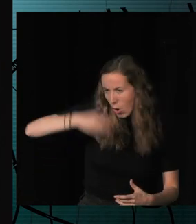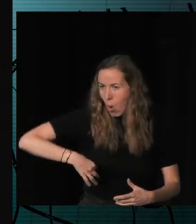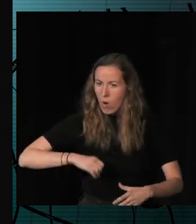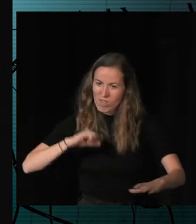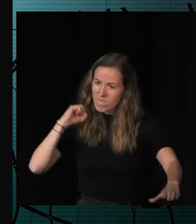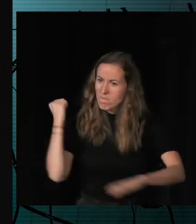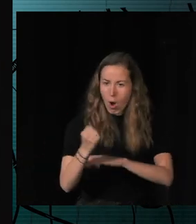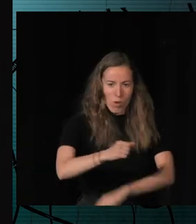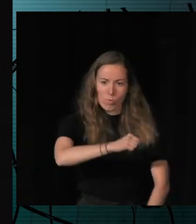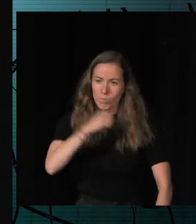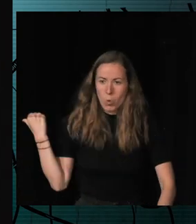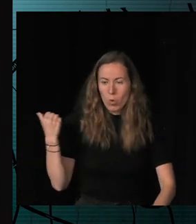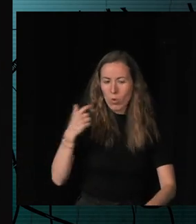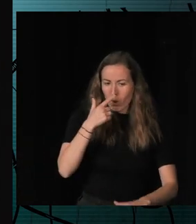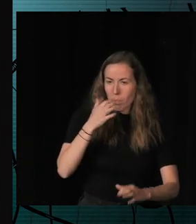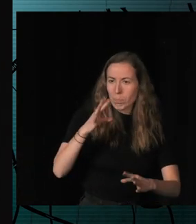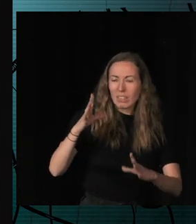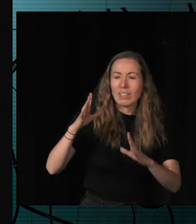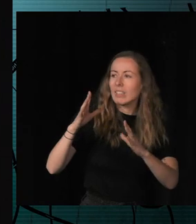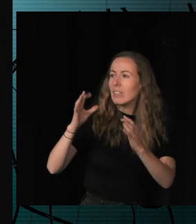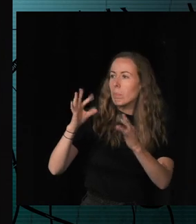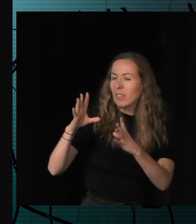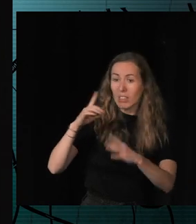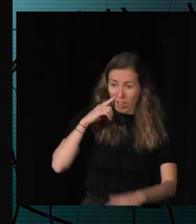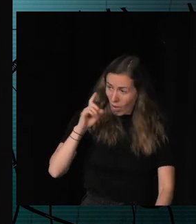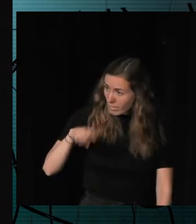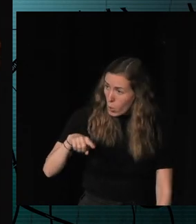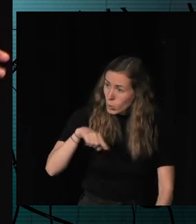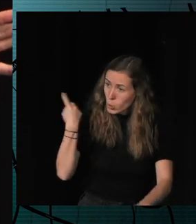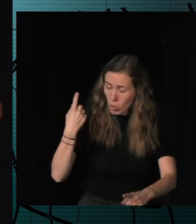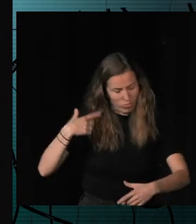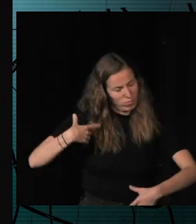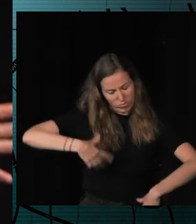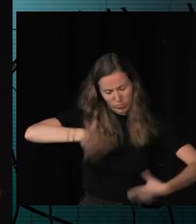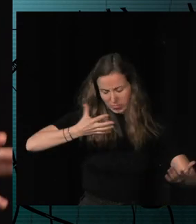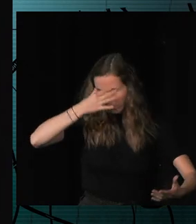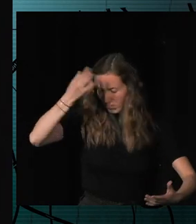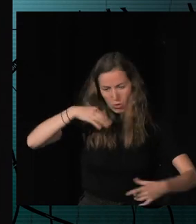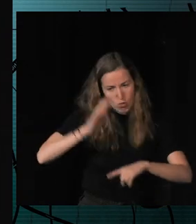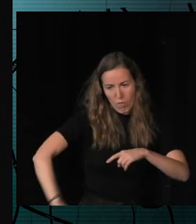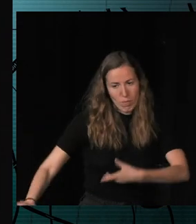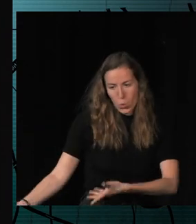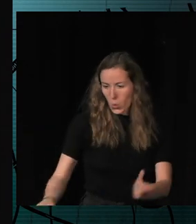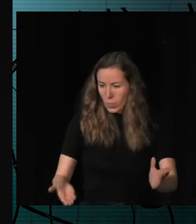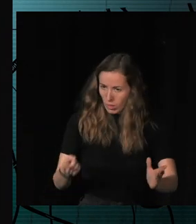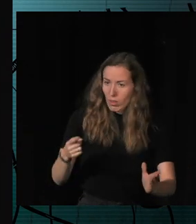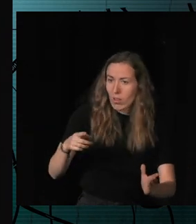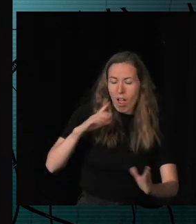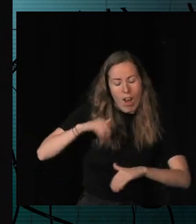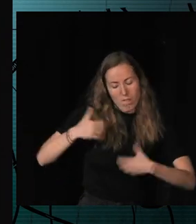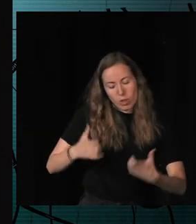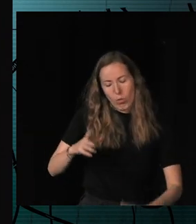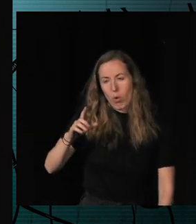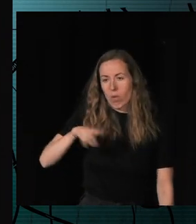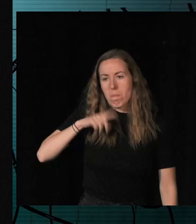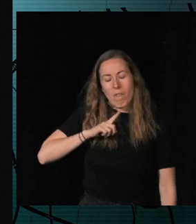sorte de justice biblique de il faut tuer des gens pour vas-y tue des gens il y a pas de problème je te laisse faire du moment que moi je récupère ma fille et ben